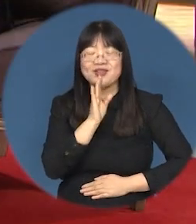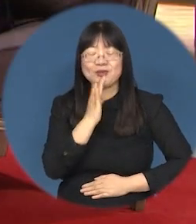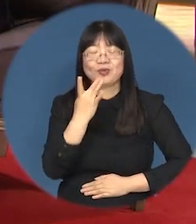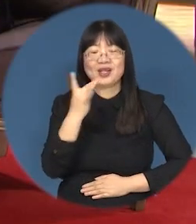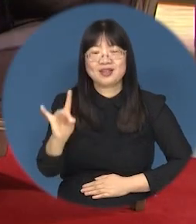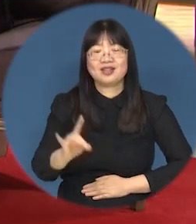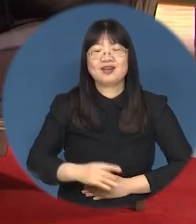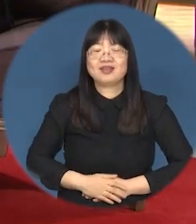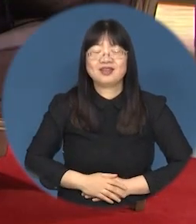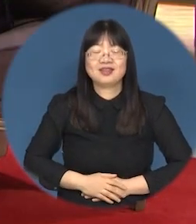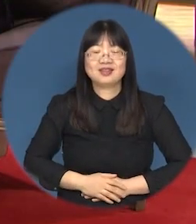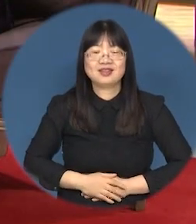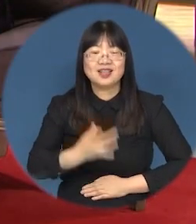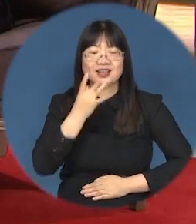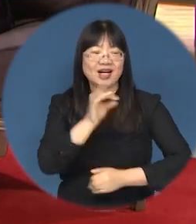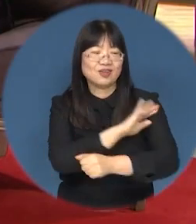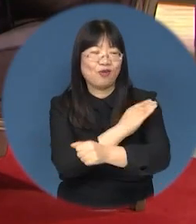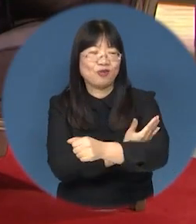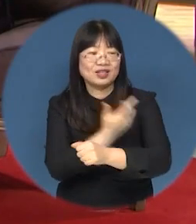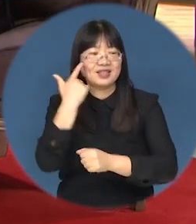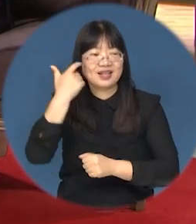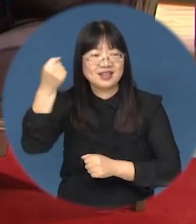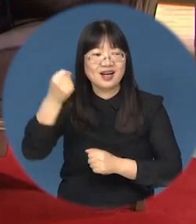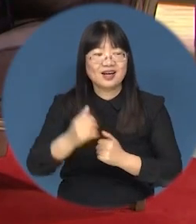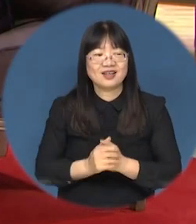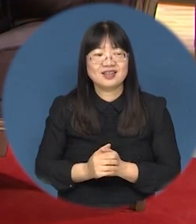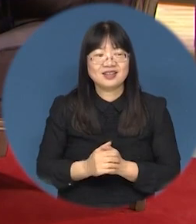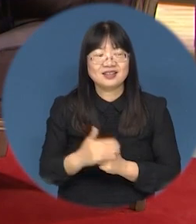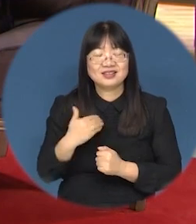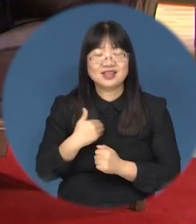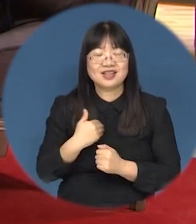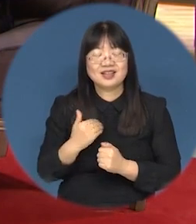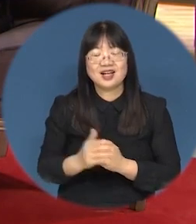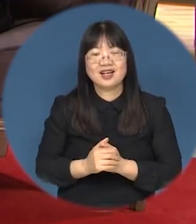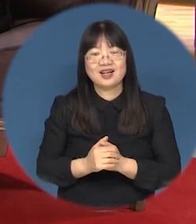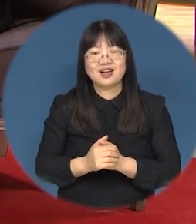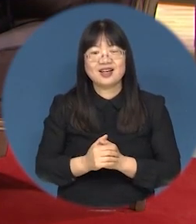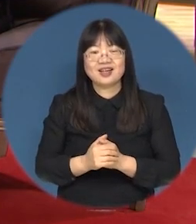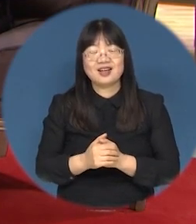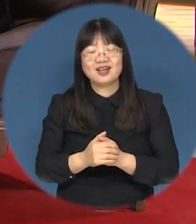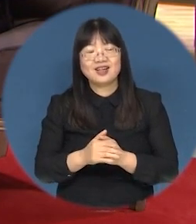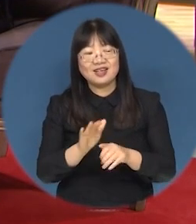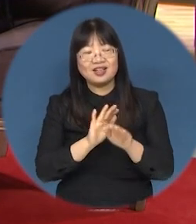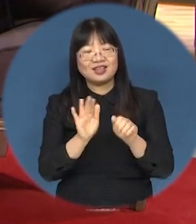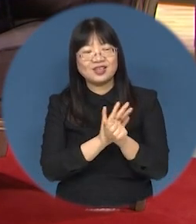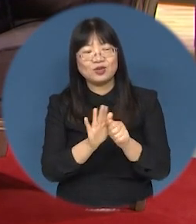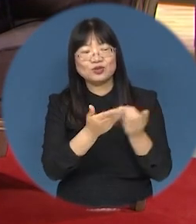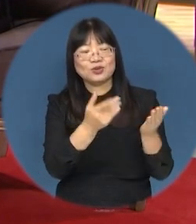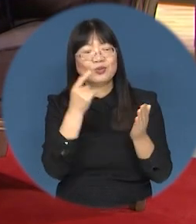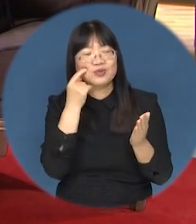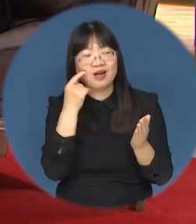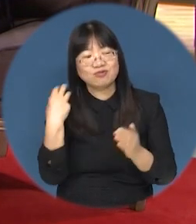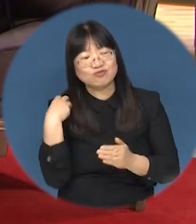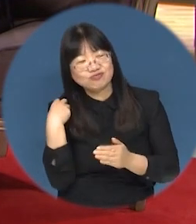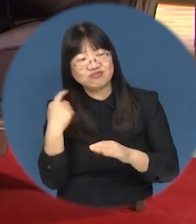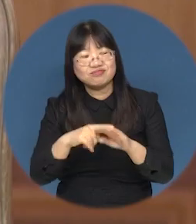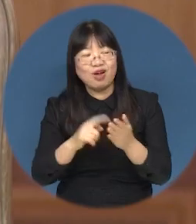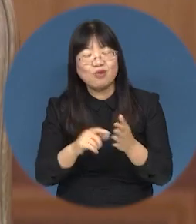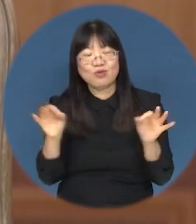그건 당연하다고 생각합니다. 당연한 권리라고 생각을 하고요. 그걸 저희가 해소를 못 시켜주면은 저희가 의무감을 상실하는 거죠.